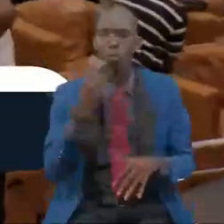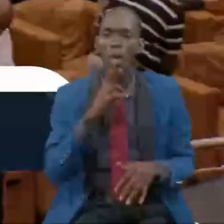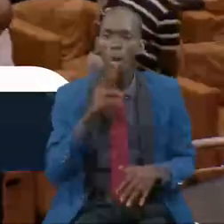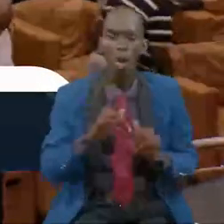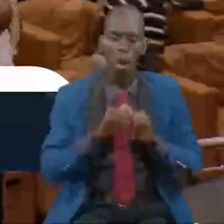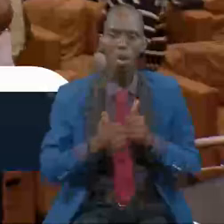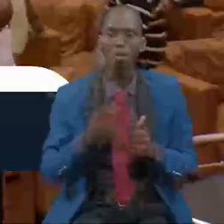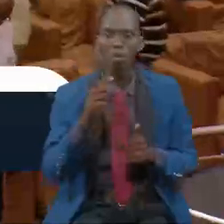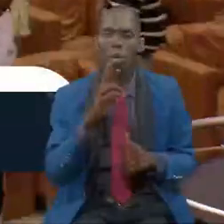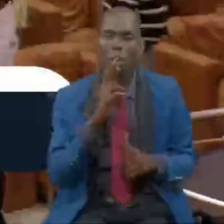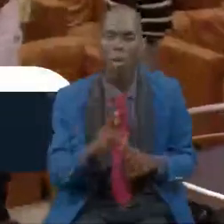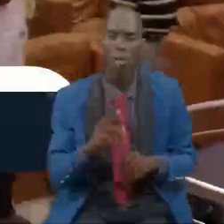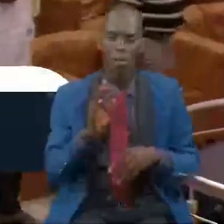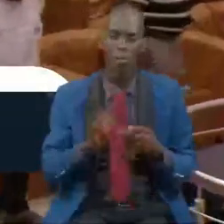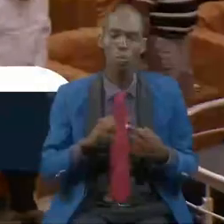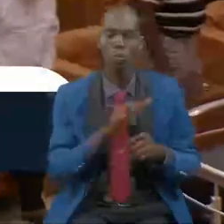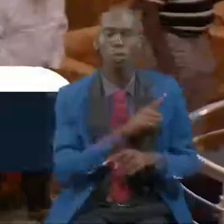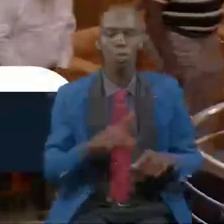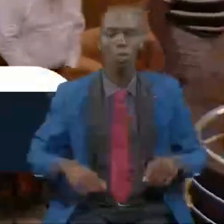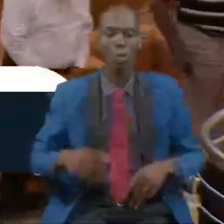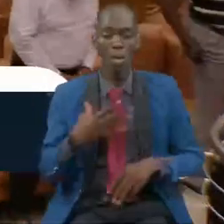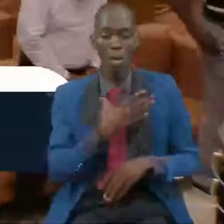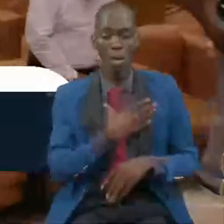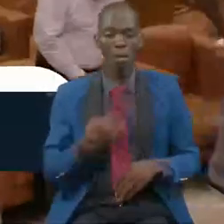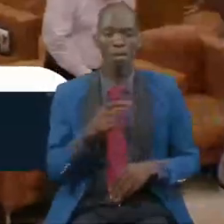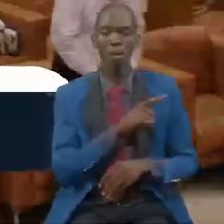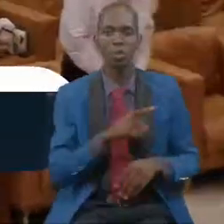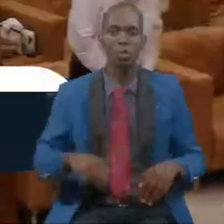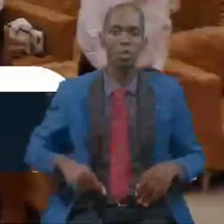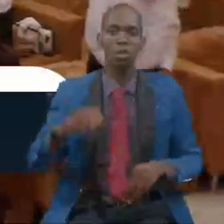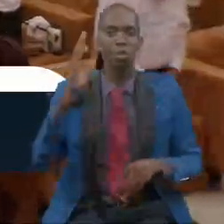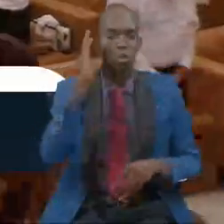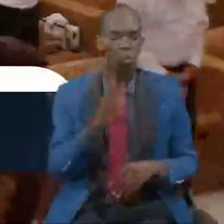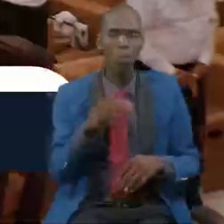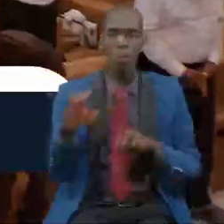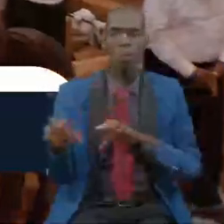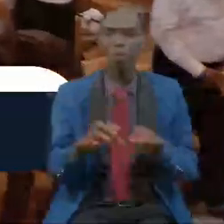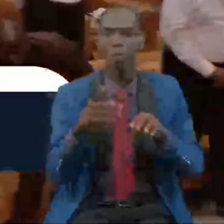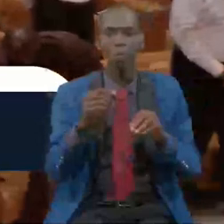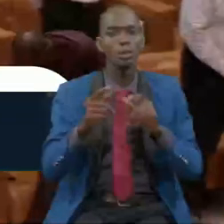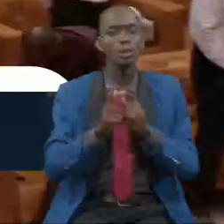qui vous êtes, comment vous êtes au Seigneur. Et le Seigneur fera